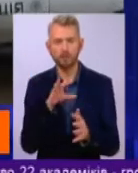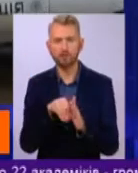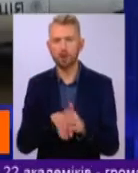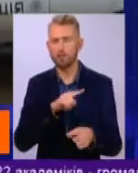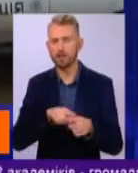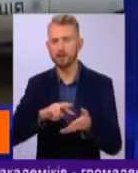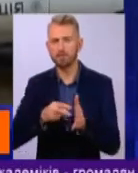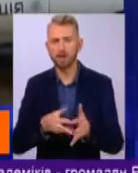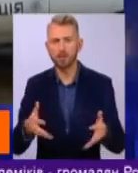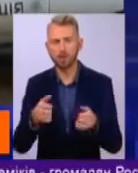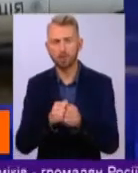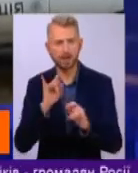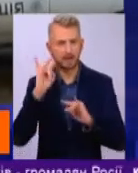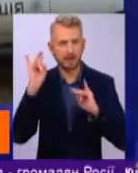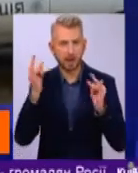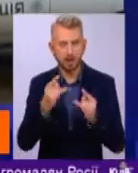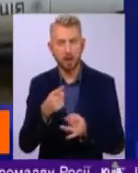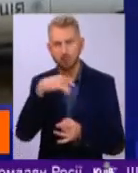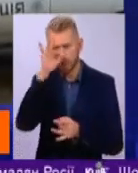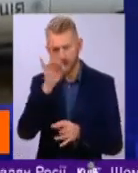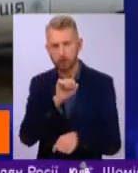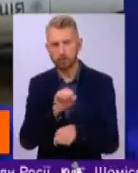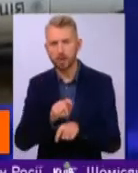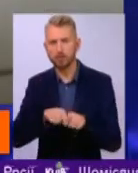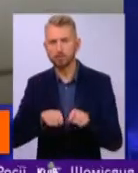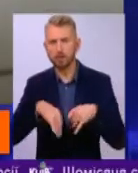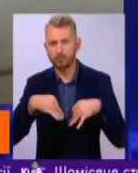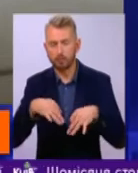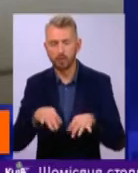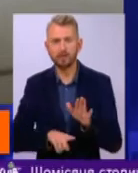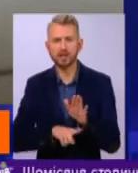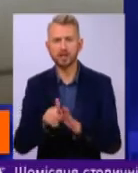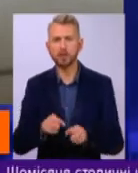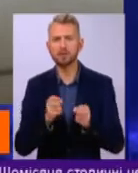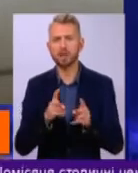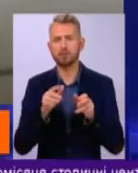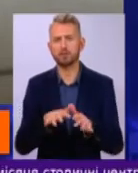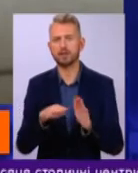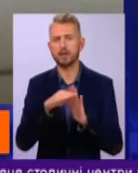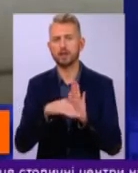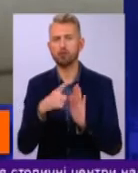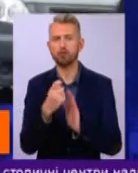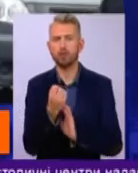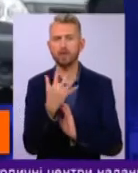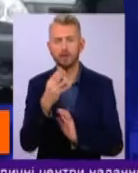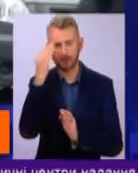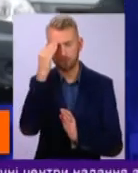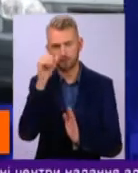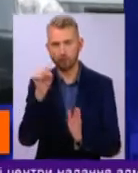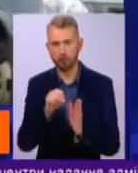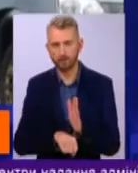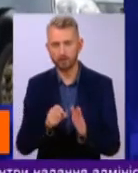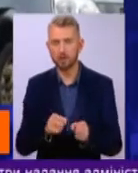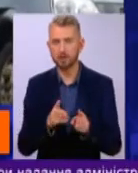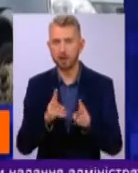план перехоплення та сирена. Поліція зупиняє, перевіряє автомобілі. Відкрито кримінальне провадження за статтею 115 «Навмисне вбивство»